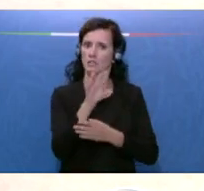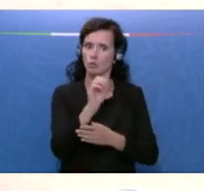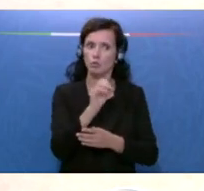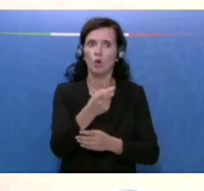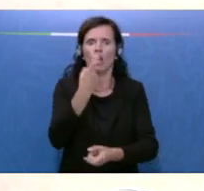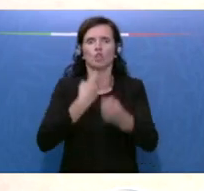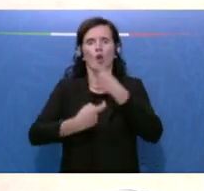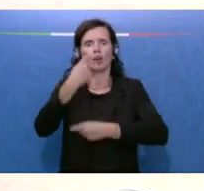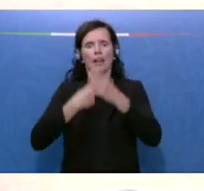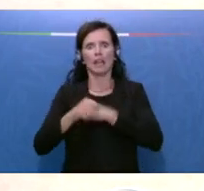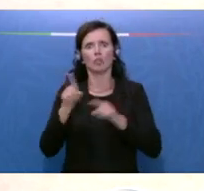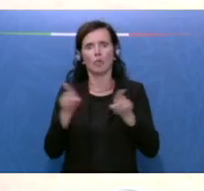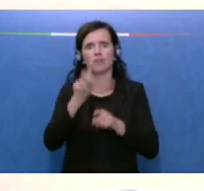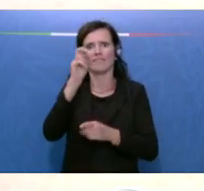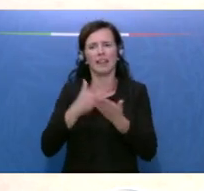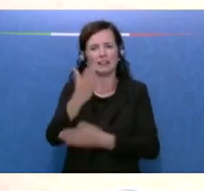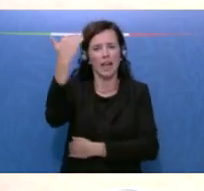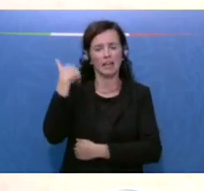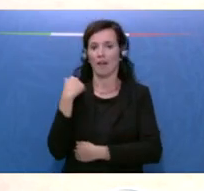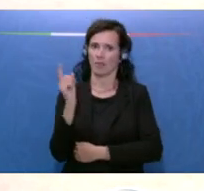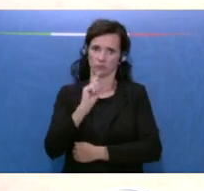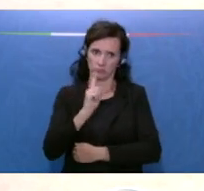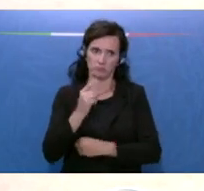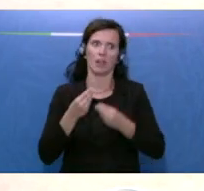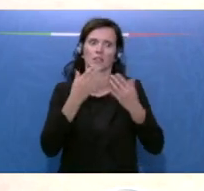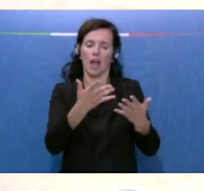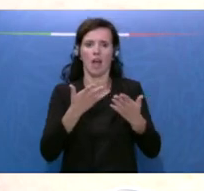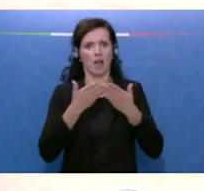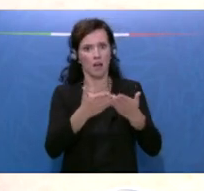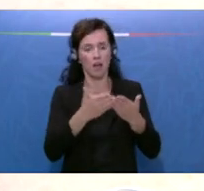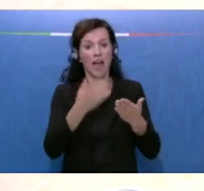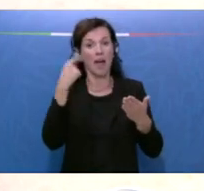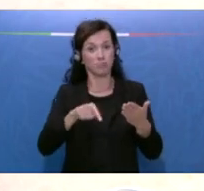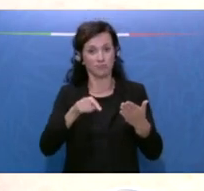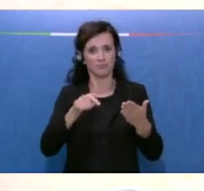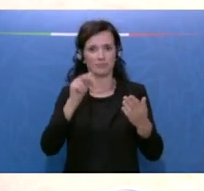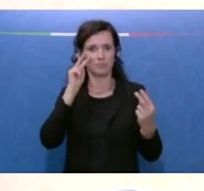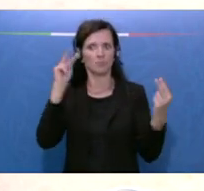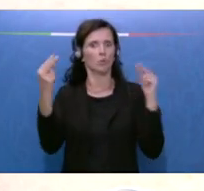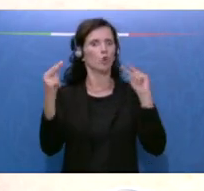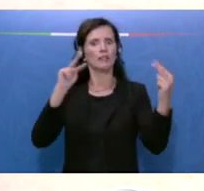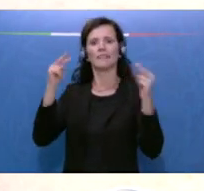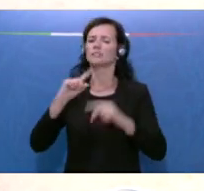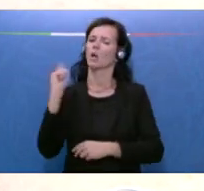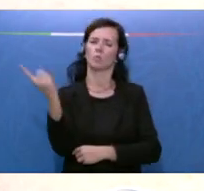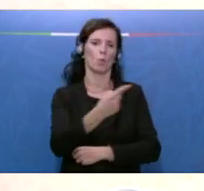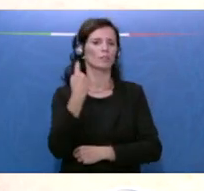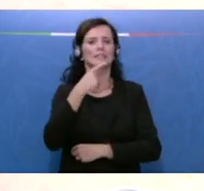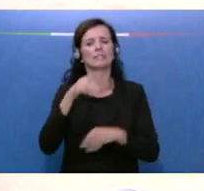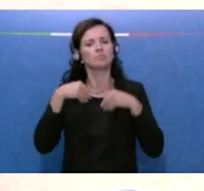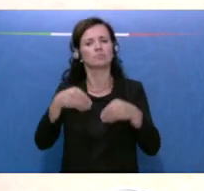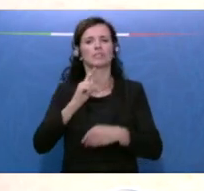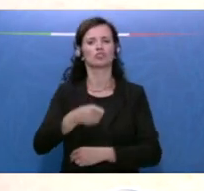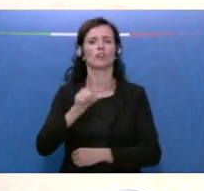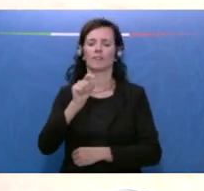questa è stato un osservazione che mi pare sia stata fatta da tutti i partecipanti al al g20